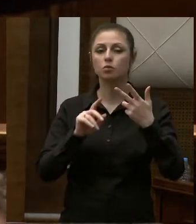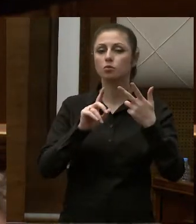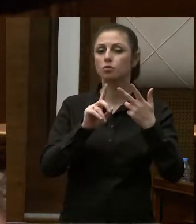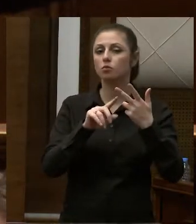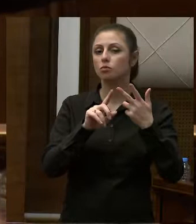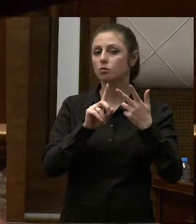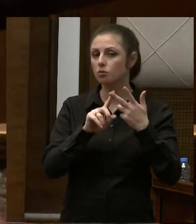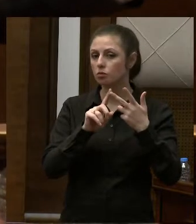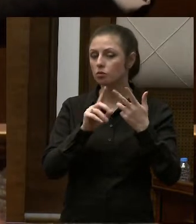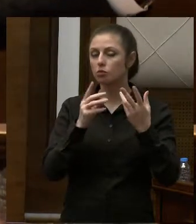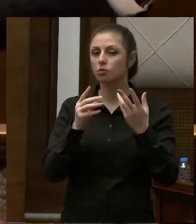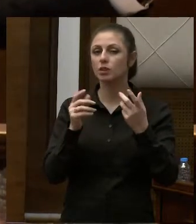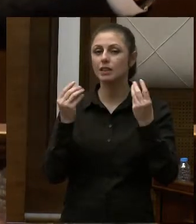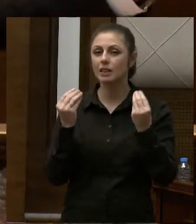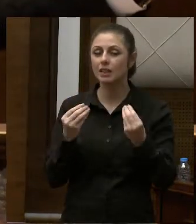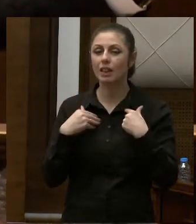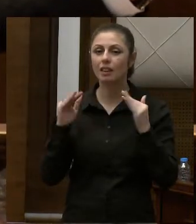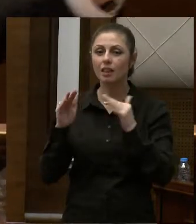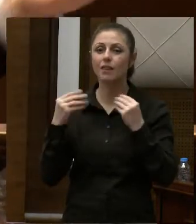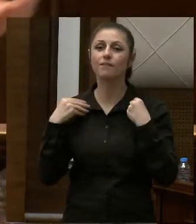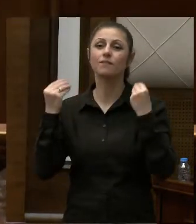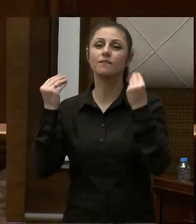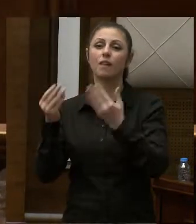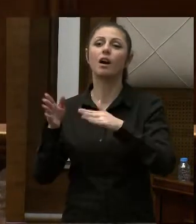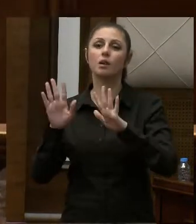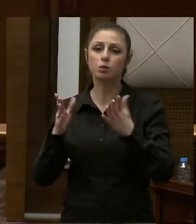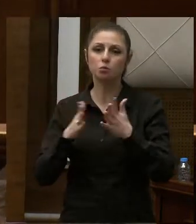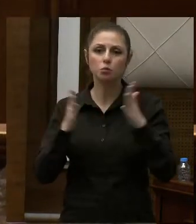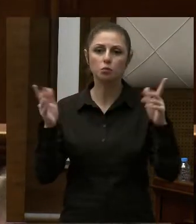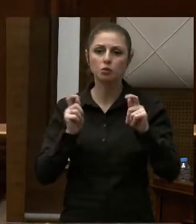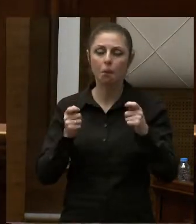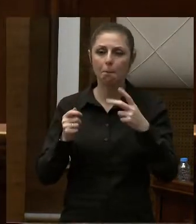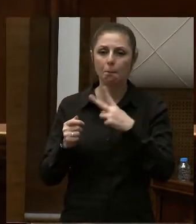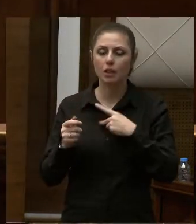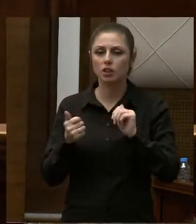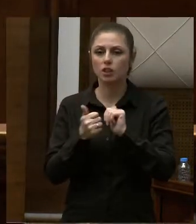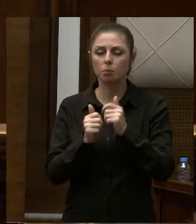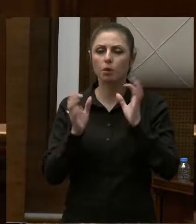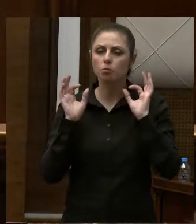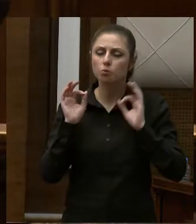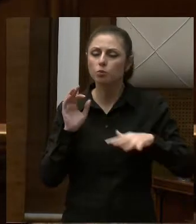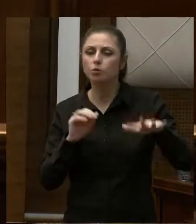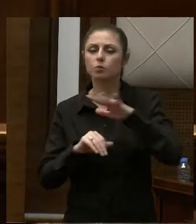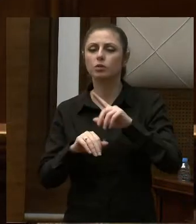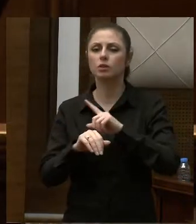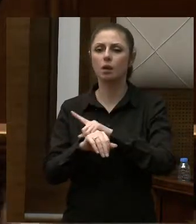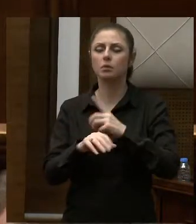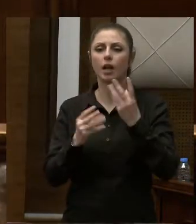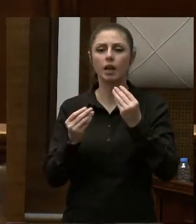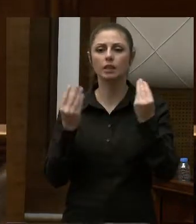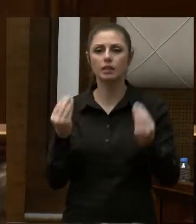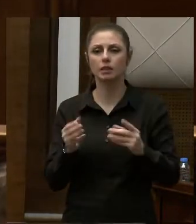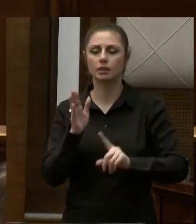dürüst destek vermediğimiz halde Büyükçekmece Belediye Spor bütün zamanlardaki en büyük